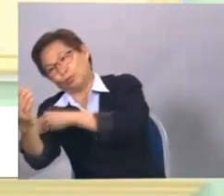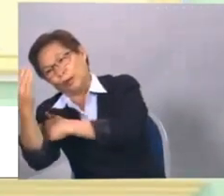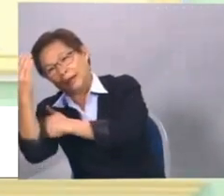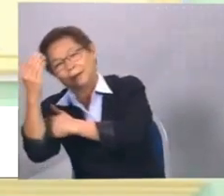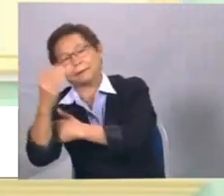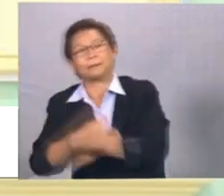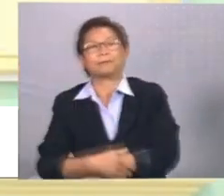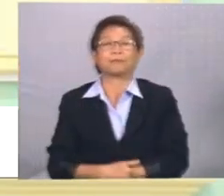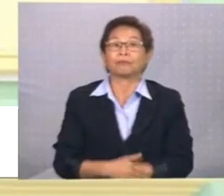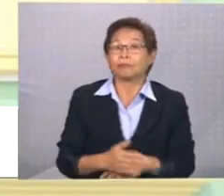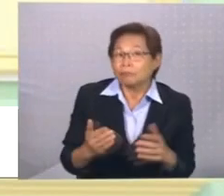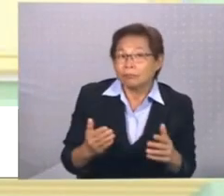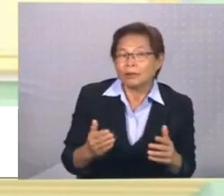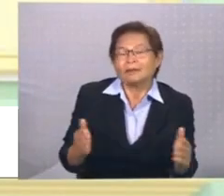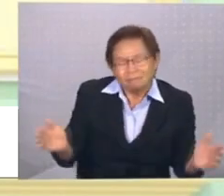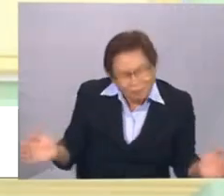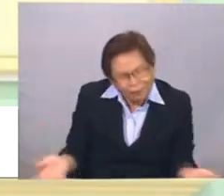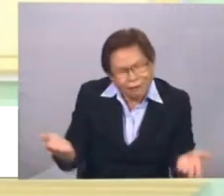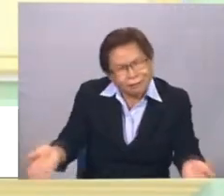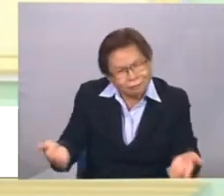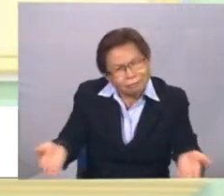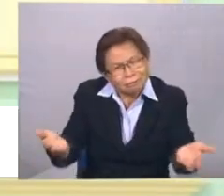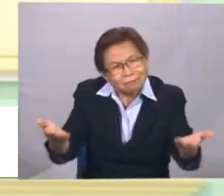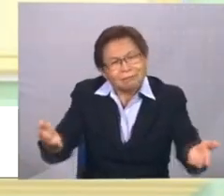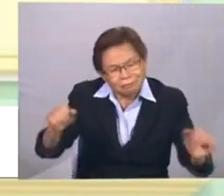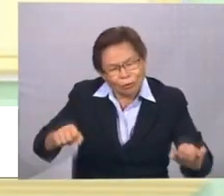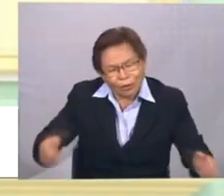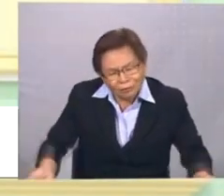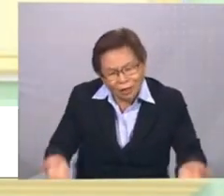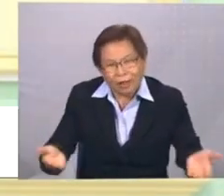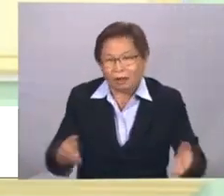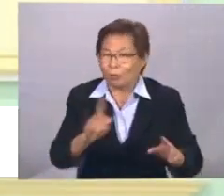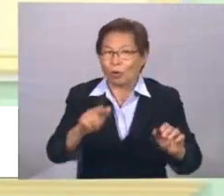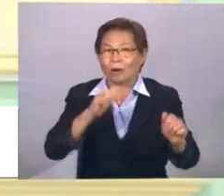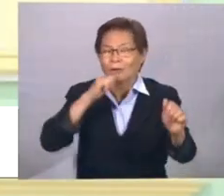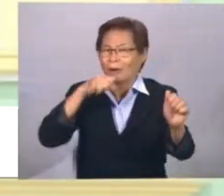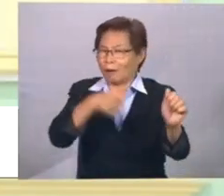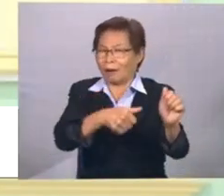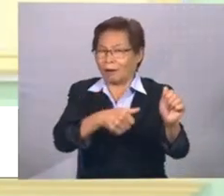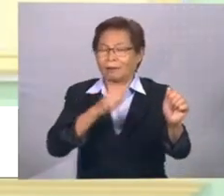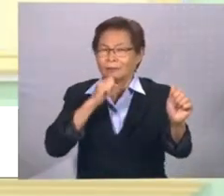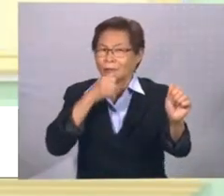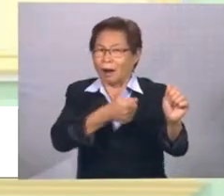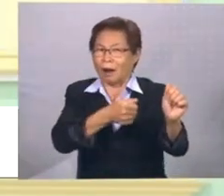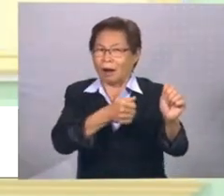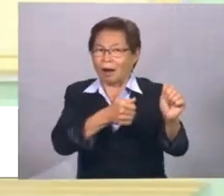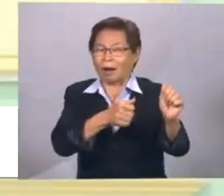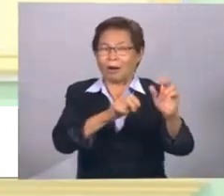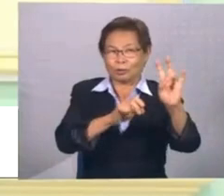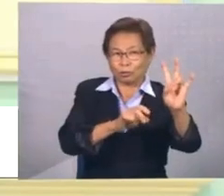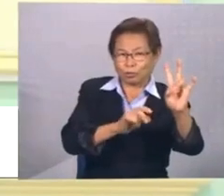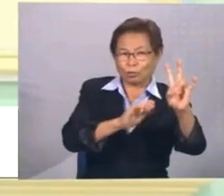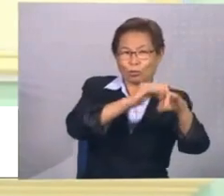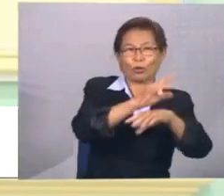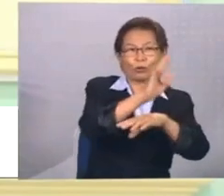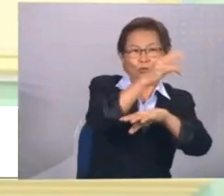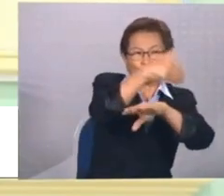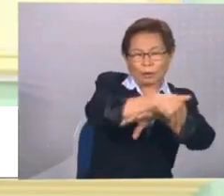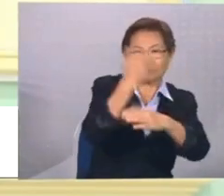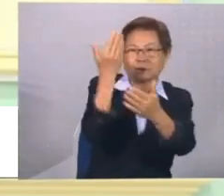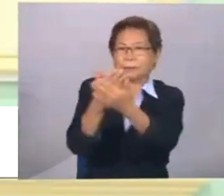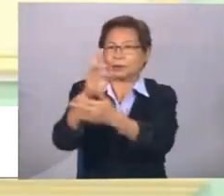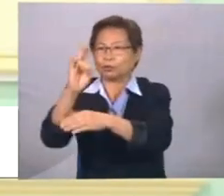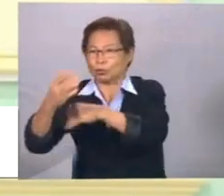adalah digalakkannya itu bukan arahan supaya bretel hanya bergerak tujuh malam Sabtu